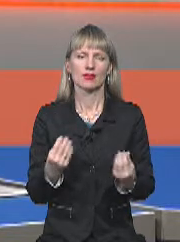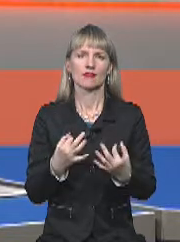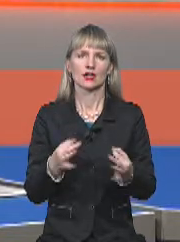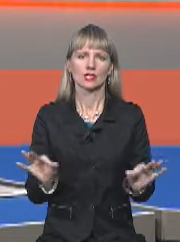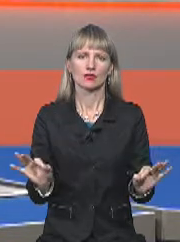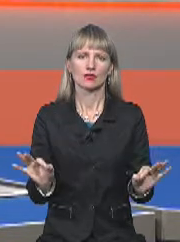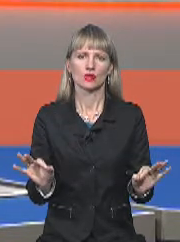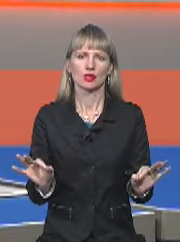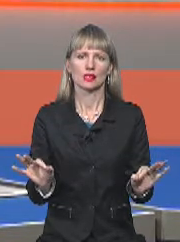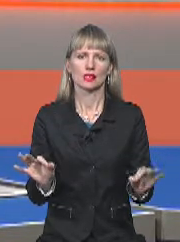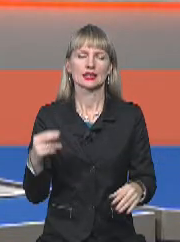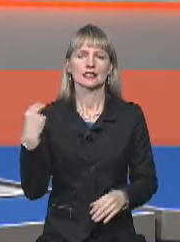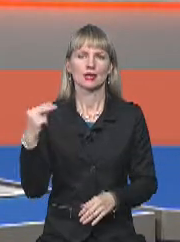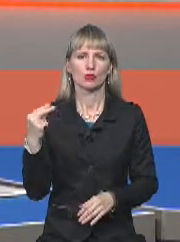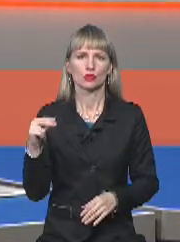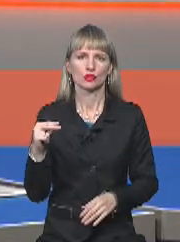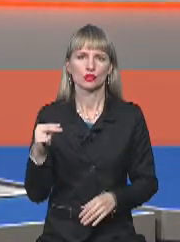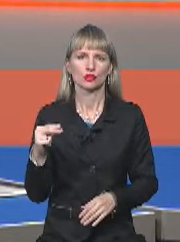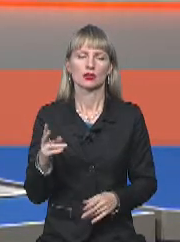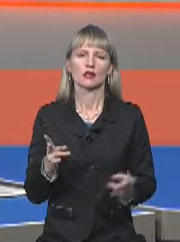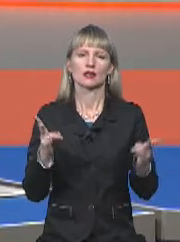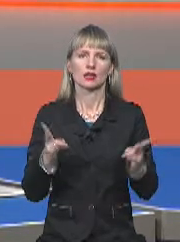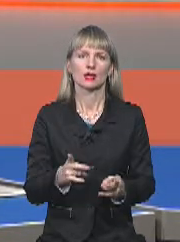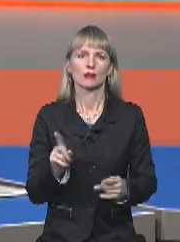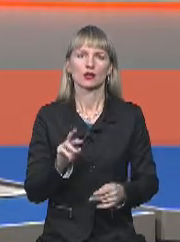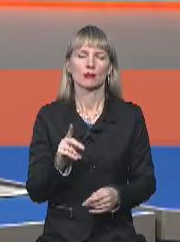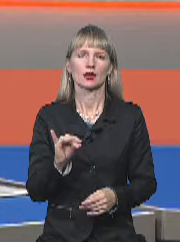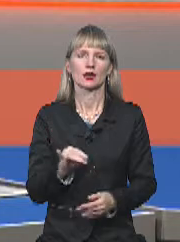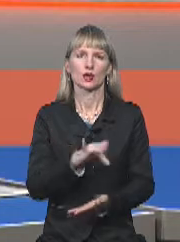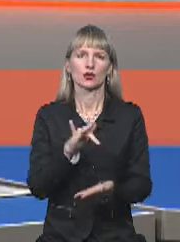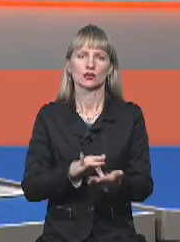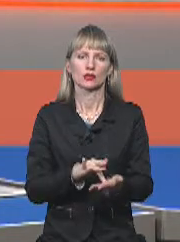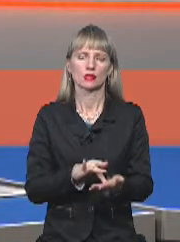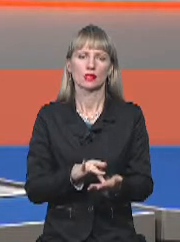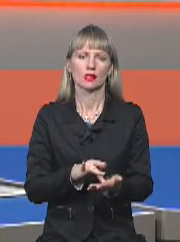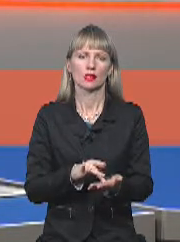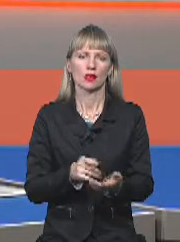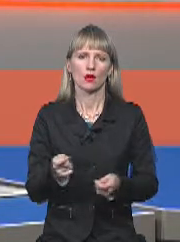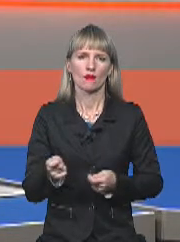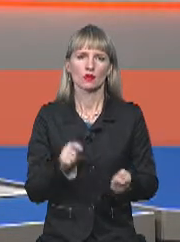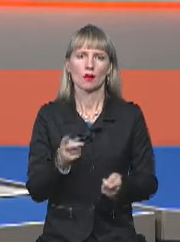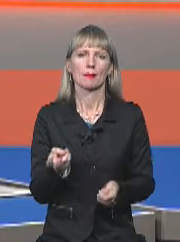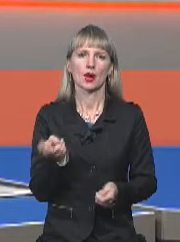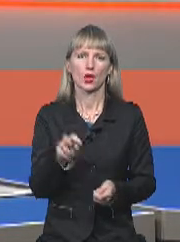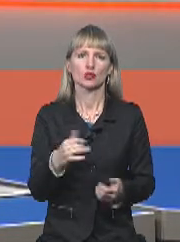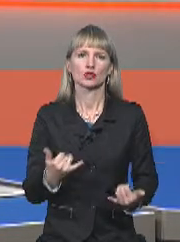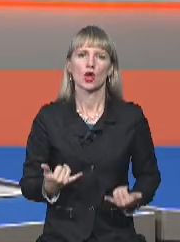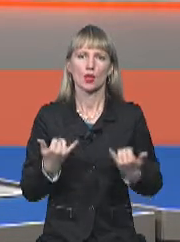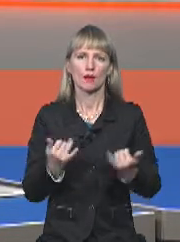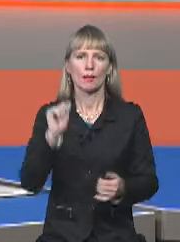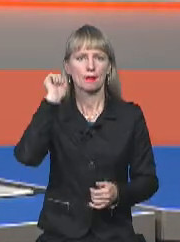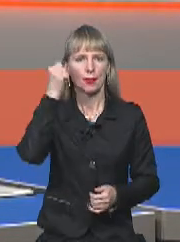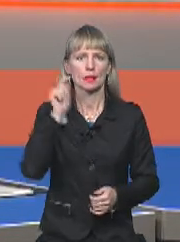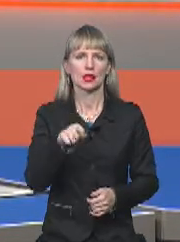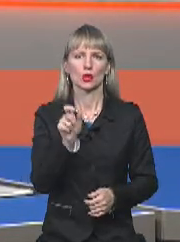визволення Запоріжжя, то треба, щоб і міські чиновники туди приходили з вшанування пам'яті